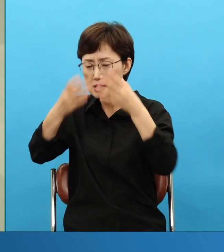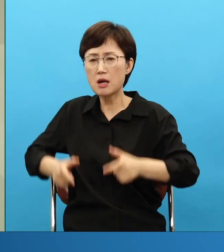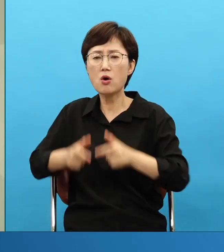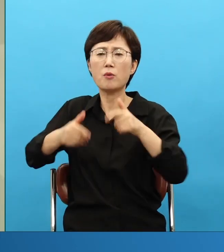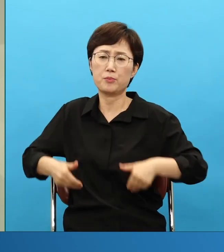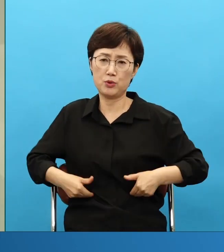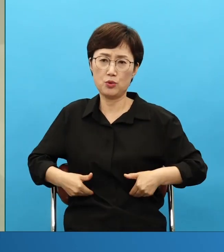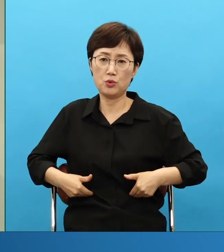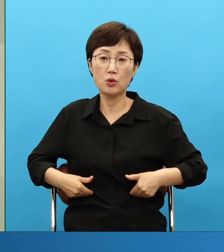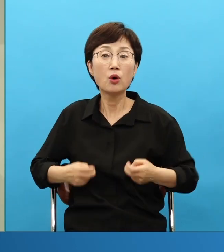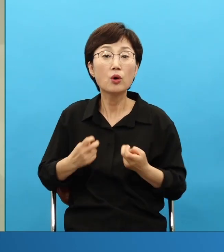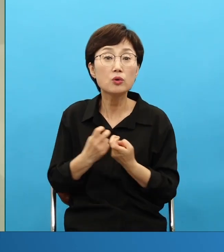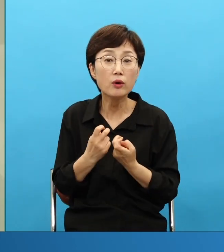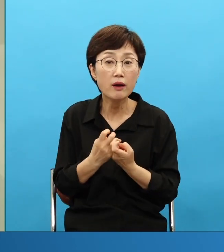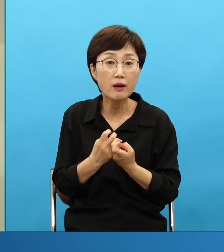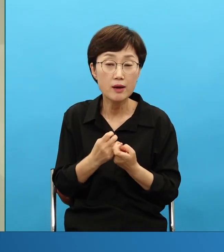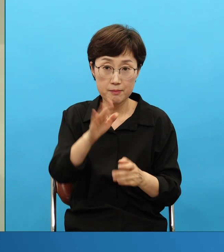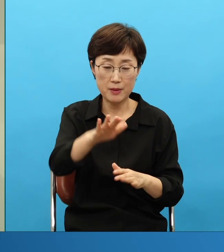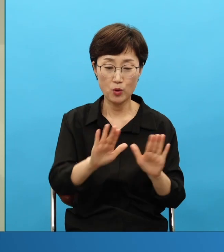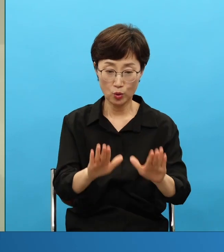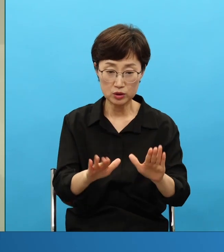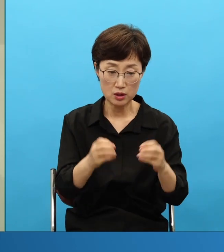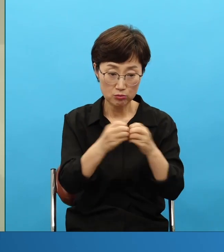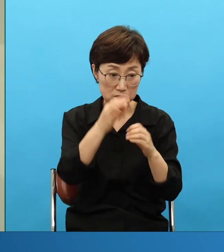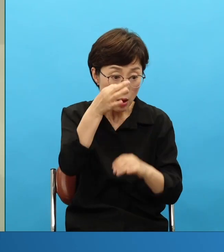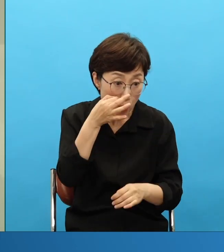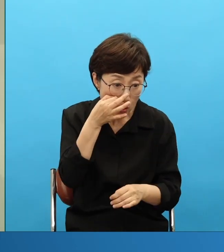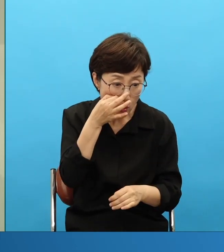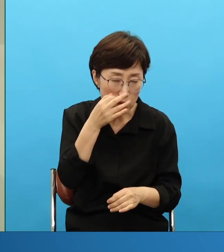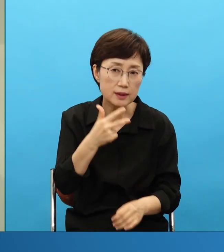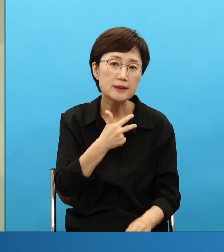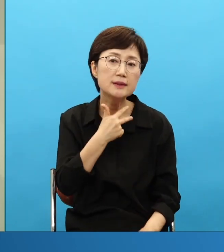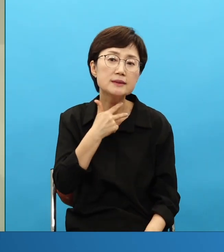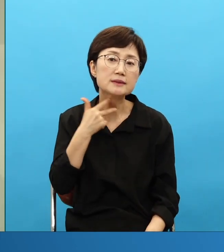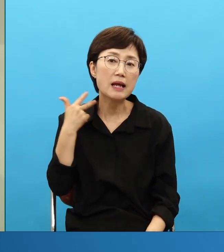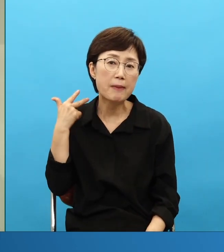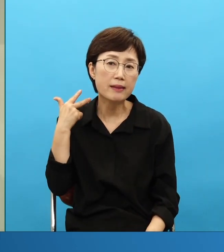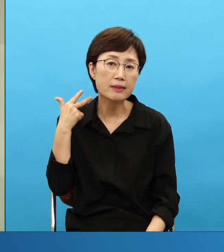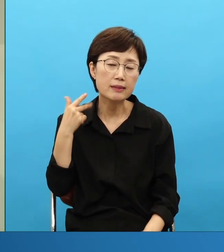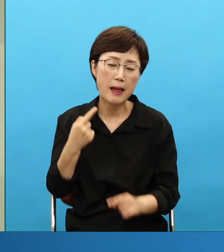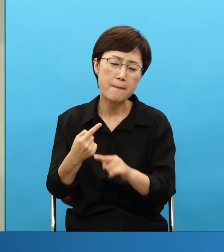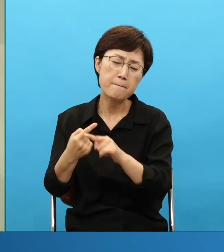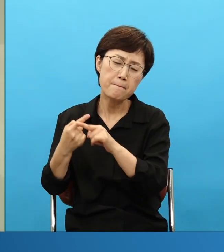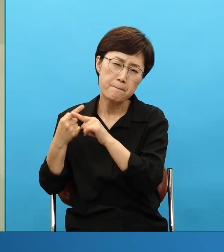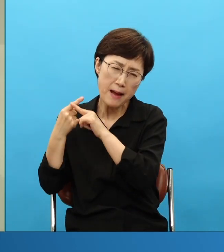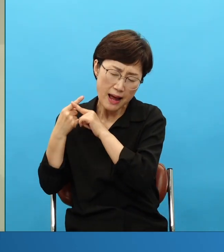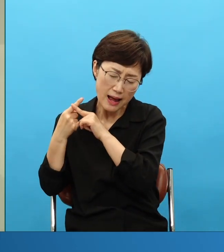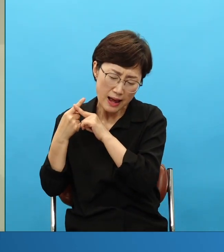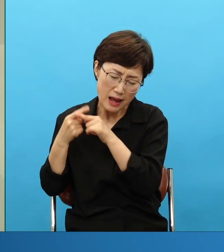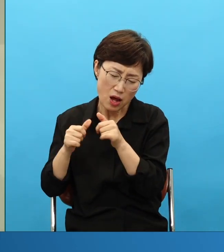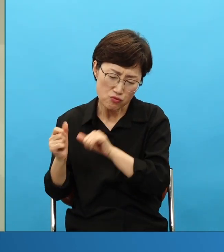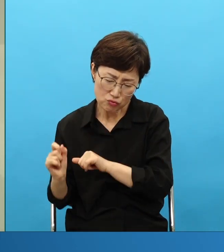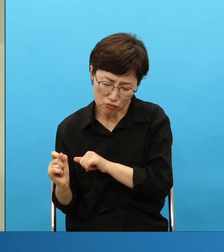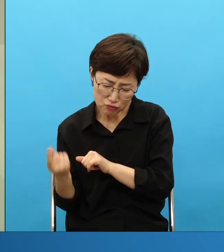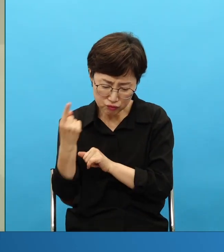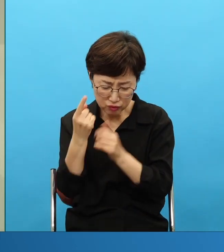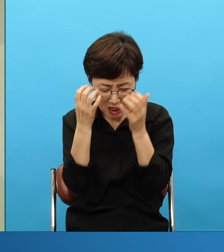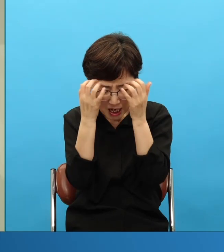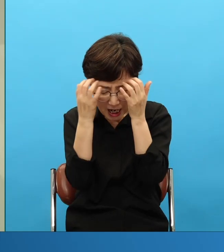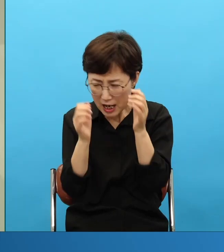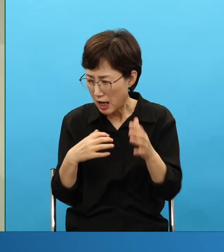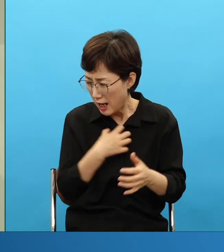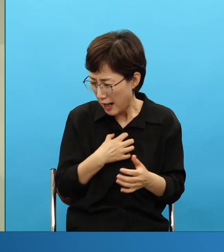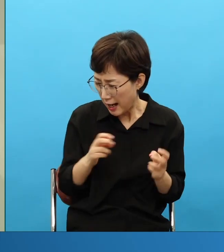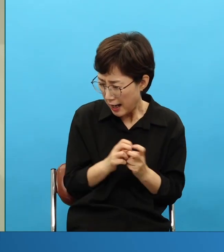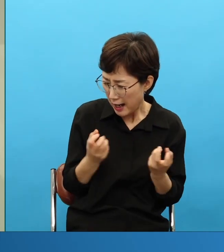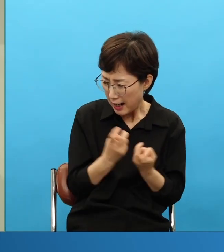important. 서대반의 환란을 인하여 흩어진 자들이 그래서 It says those who have been scattered by the persecution in connection 사람들이 with 모인 Stephen.